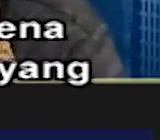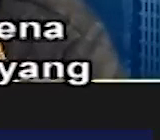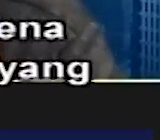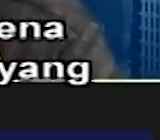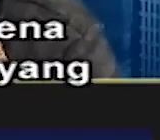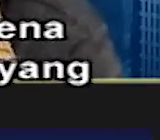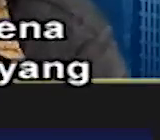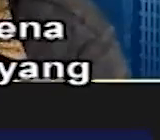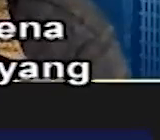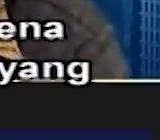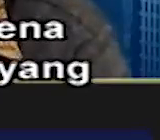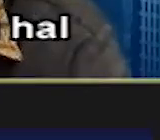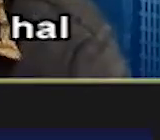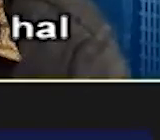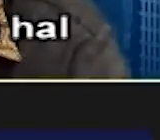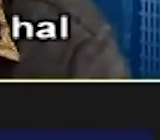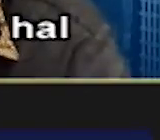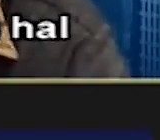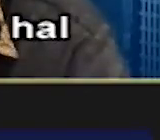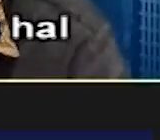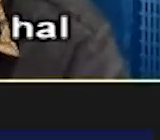movie, film, that involves also